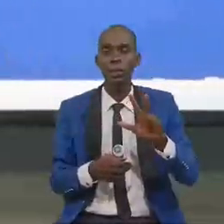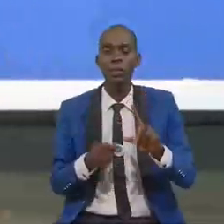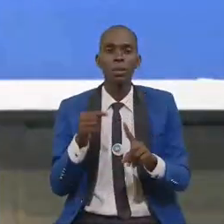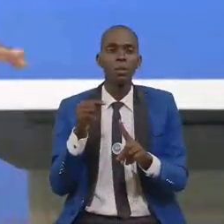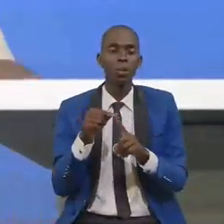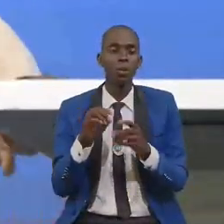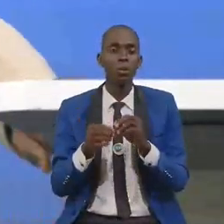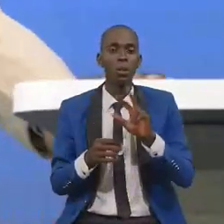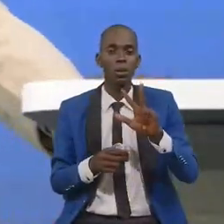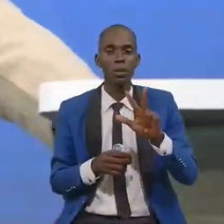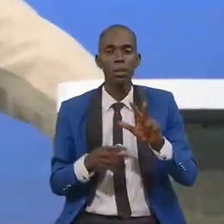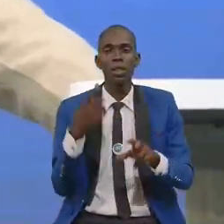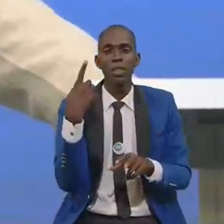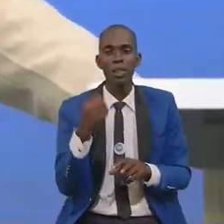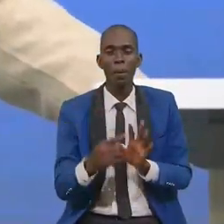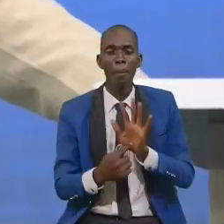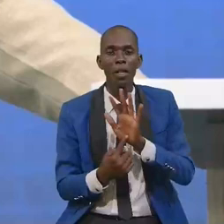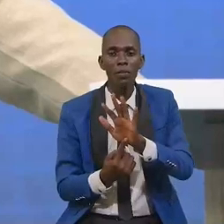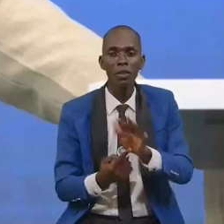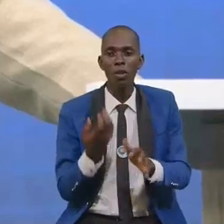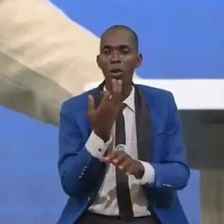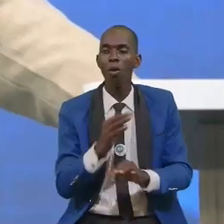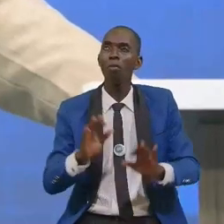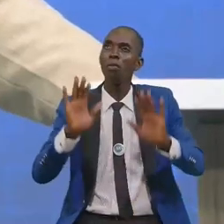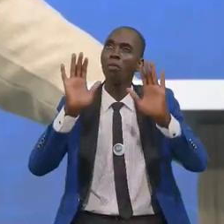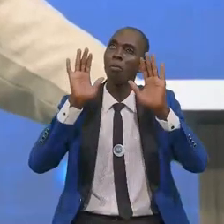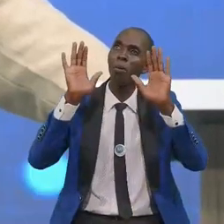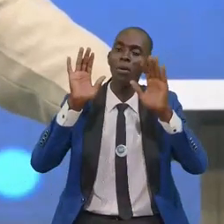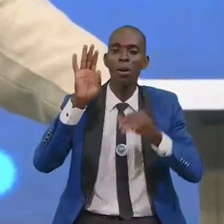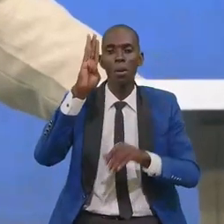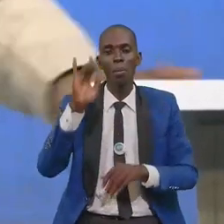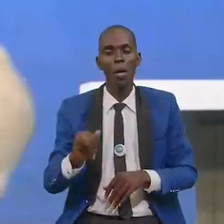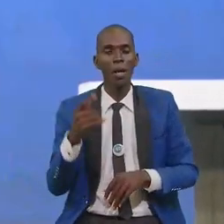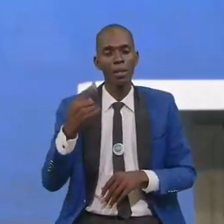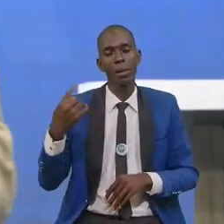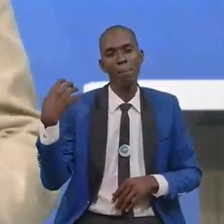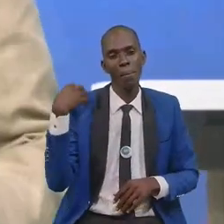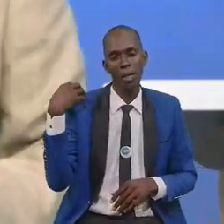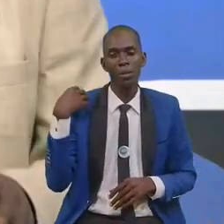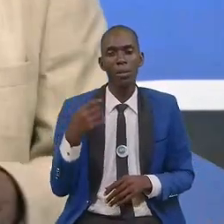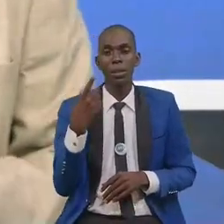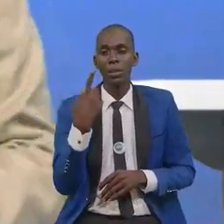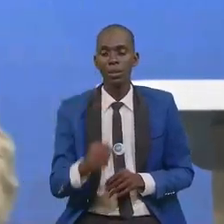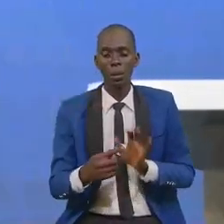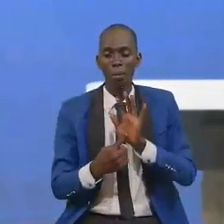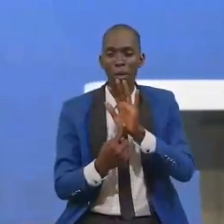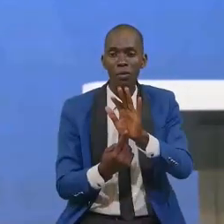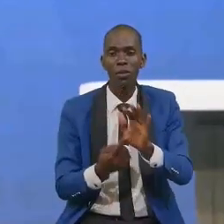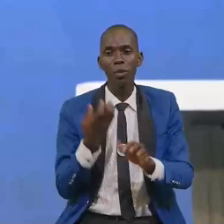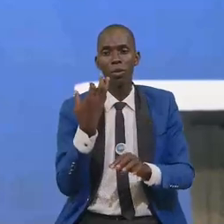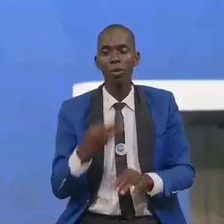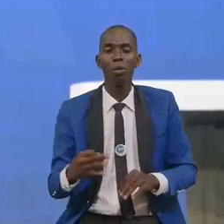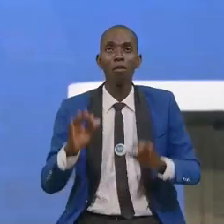la manifestation des merveilles par le maître la manifestation des merveilles